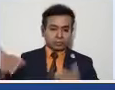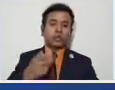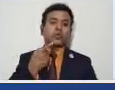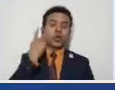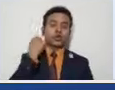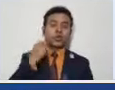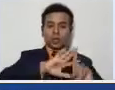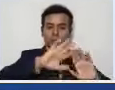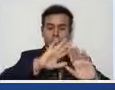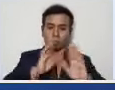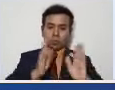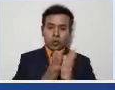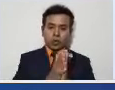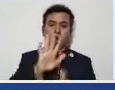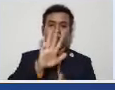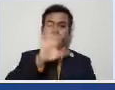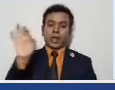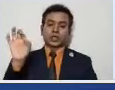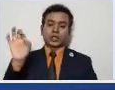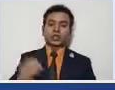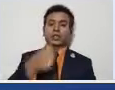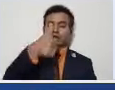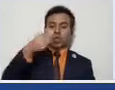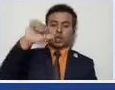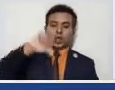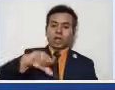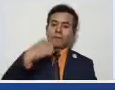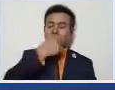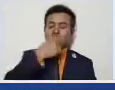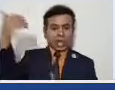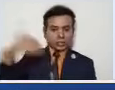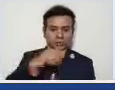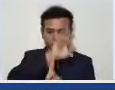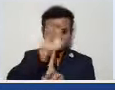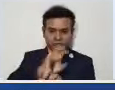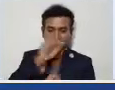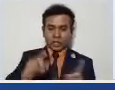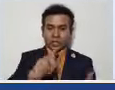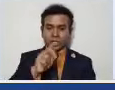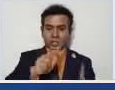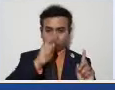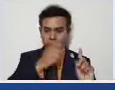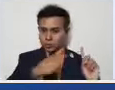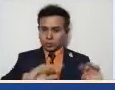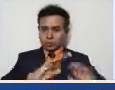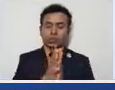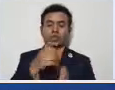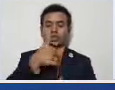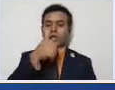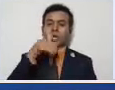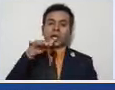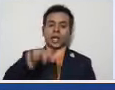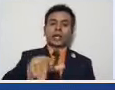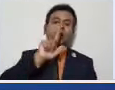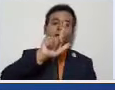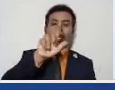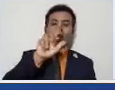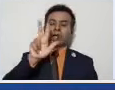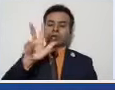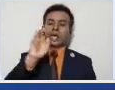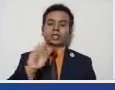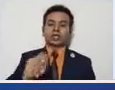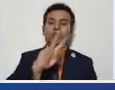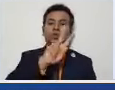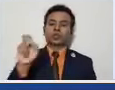স্ক্রিনিং কার্যক্রম অব্যাহত আছে। আমাদের বিমানবন্দর, স্থলবন্দর, সমুদ্র বন্দর এই সব বন্দর দিয়ে গত 24 ঘন্টায়